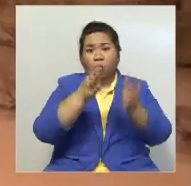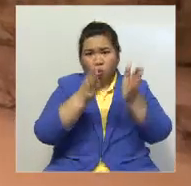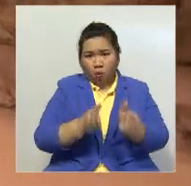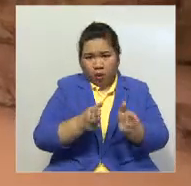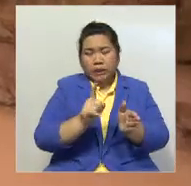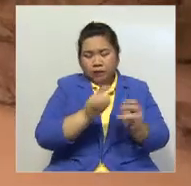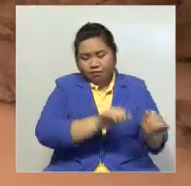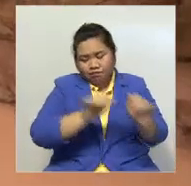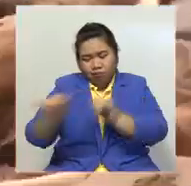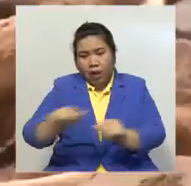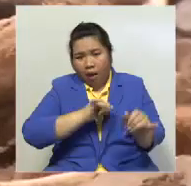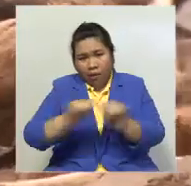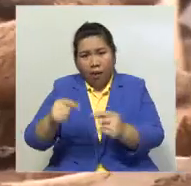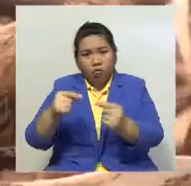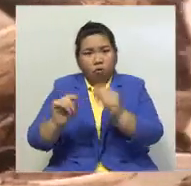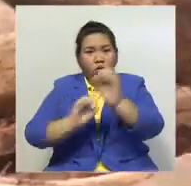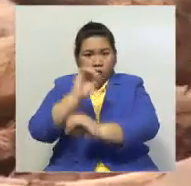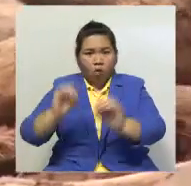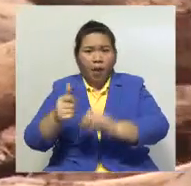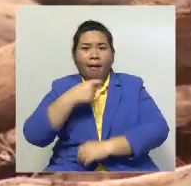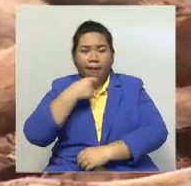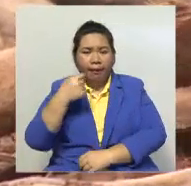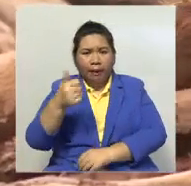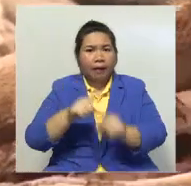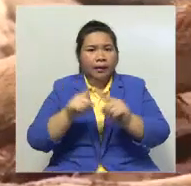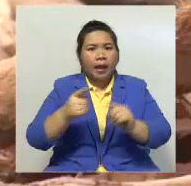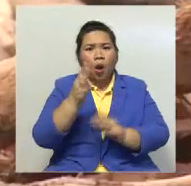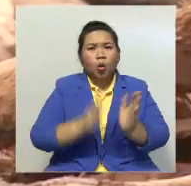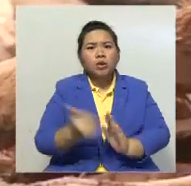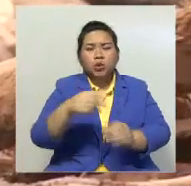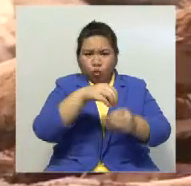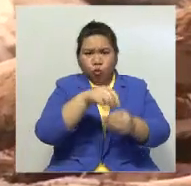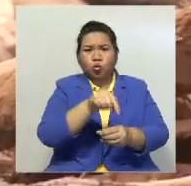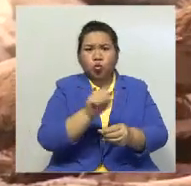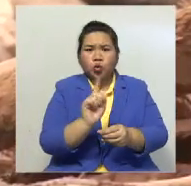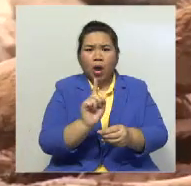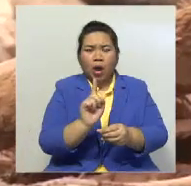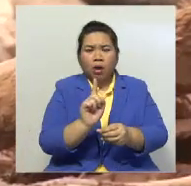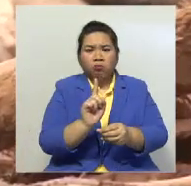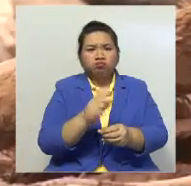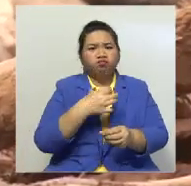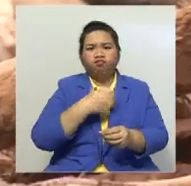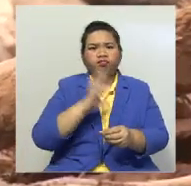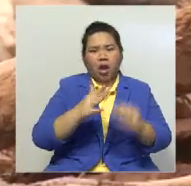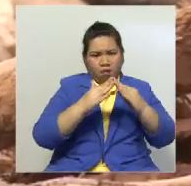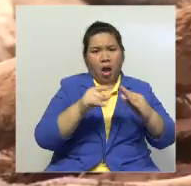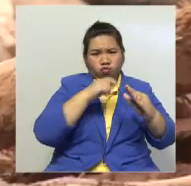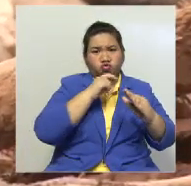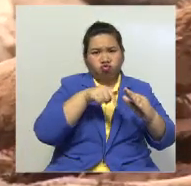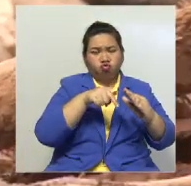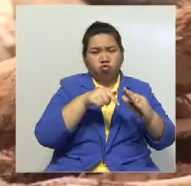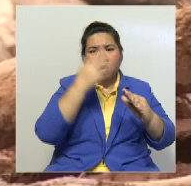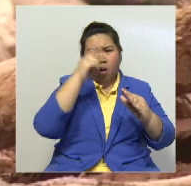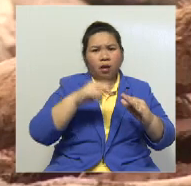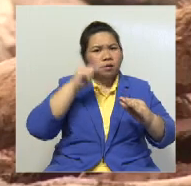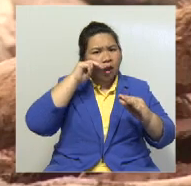ที่อพยพมายังพื้นที่ที่ปลอดภัยส่วนประชาชนที่เหลือในพื้นที่ที่ได้รับผลกระทบนั้นไม่ต้องการออกจากบ้านเรือนนะคะเพราะเห็น